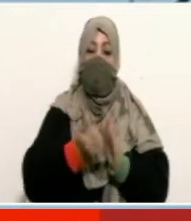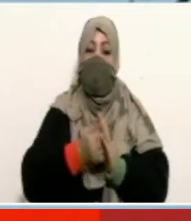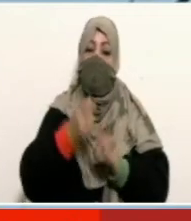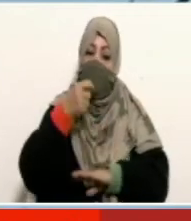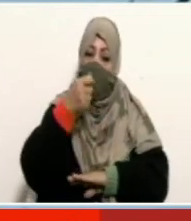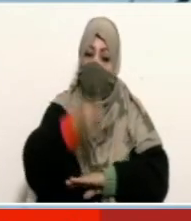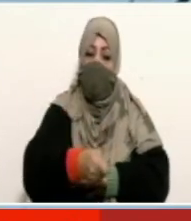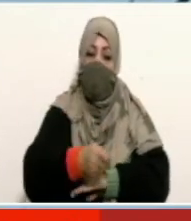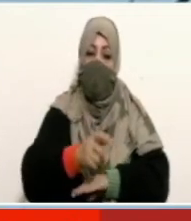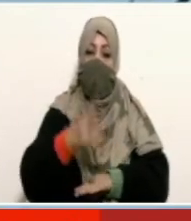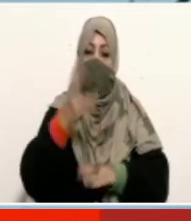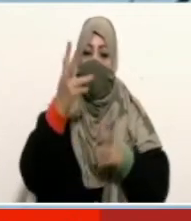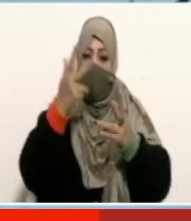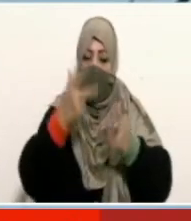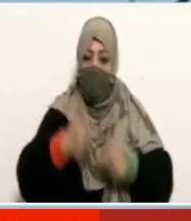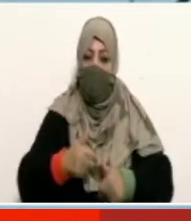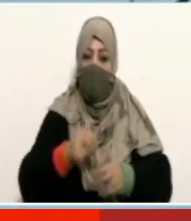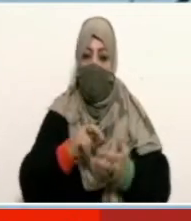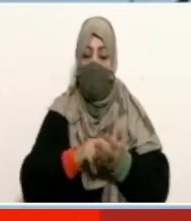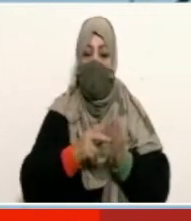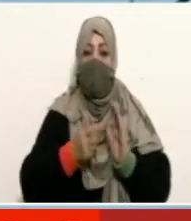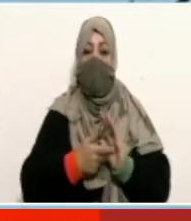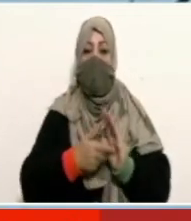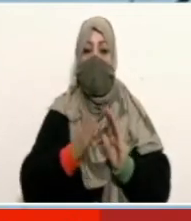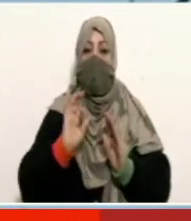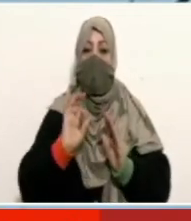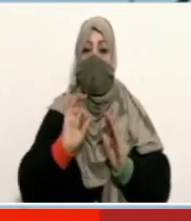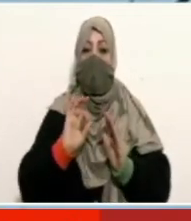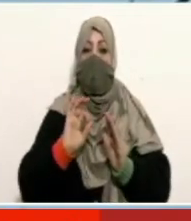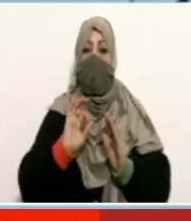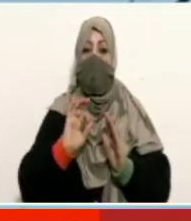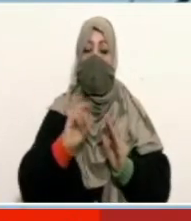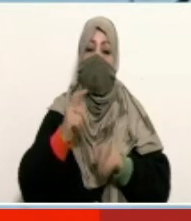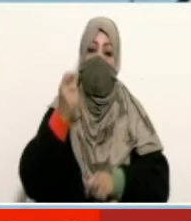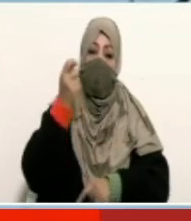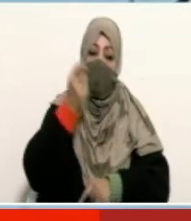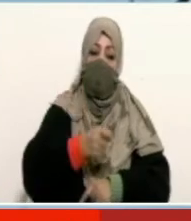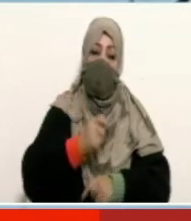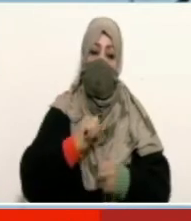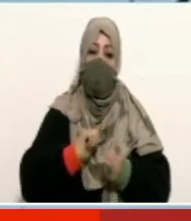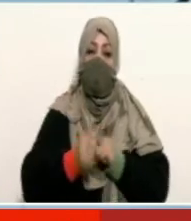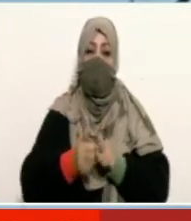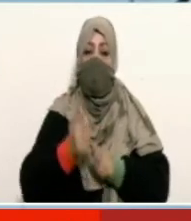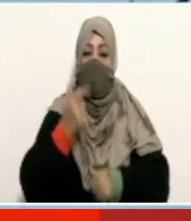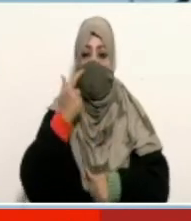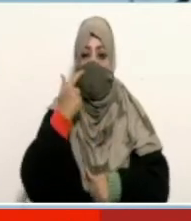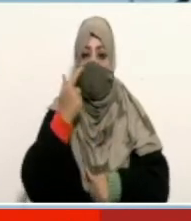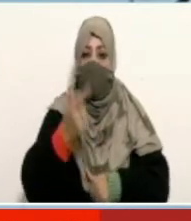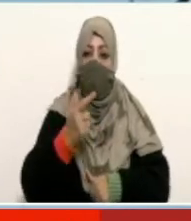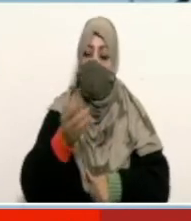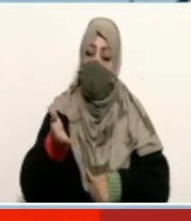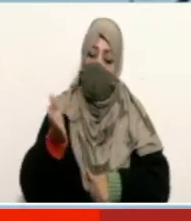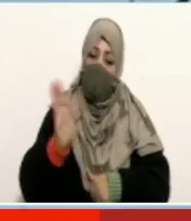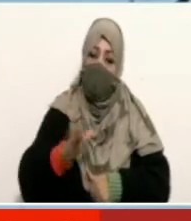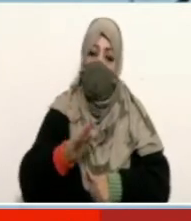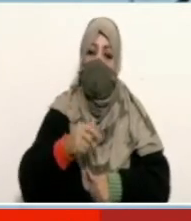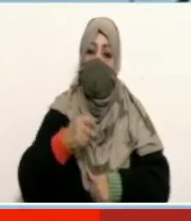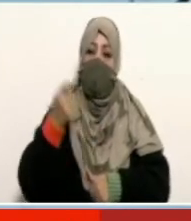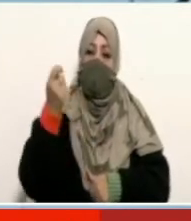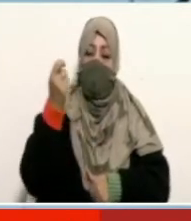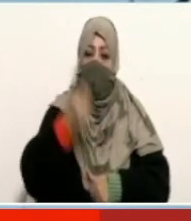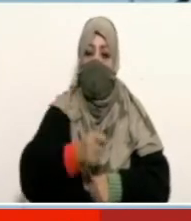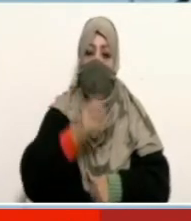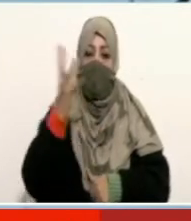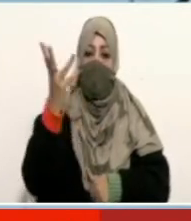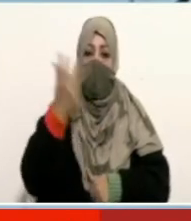يعني الصداق لكن بالطلاق، وفي حال الوفاة تستحق الصداق المسمى كاملا لغير ذلك من الأحكام، إذن هي